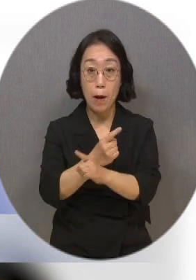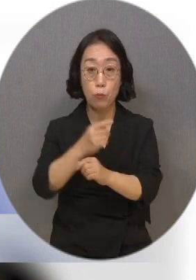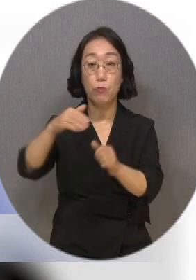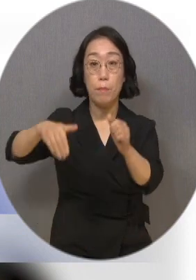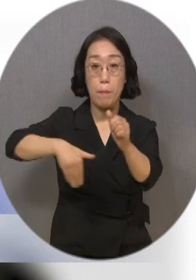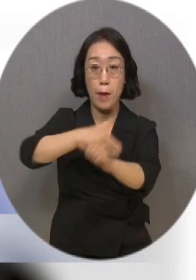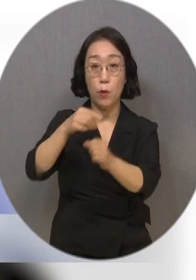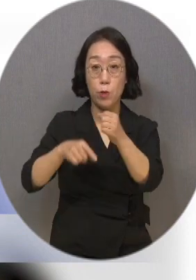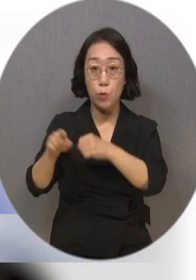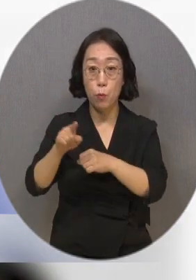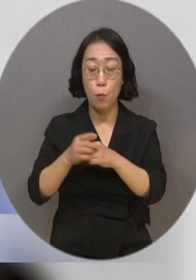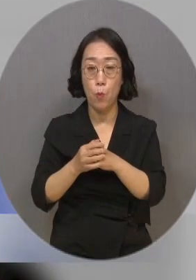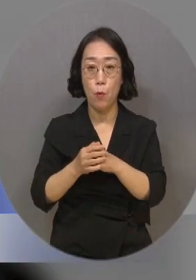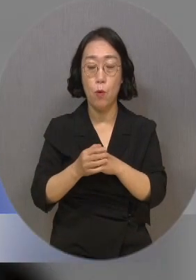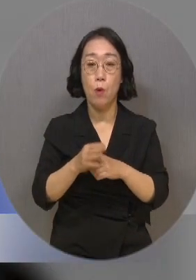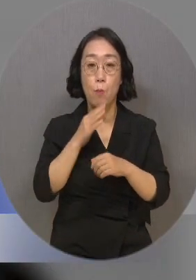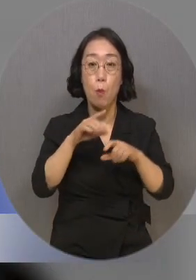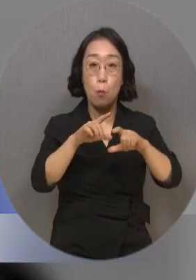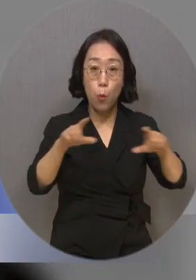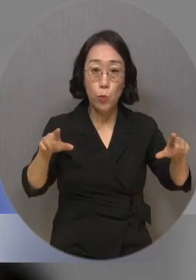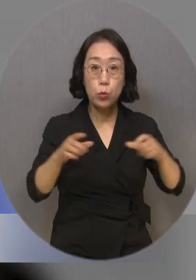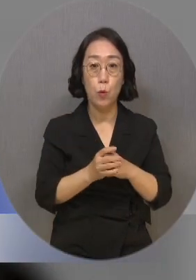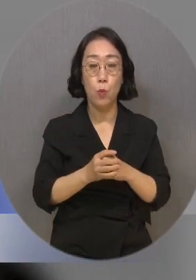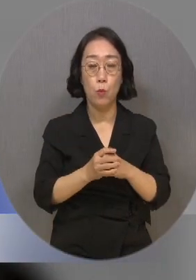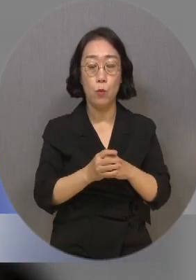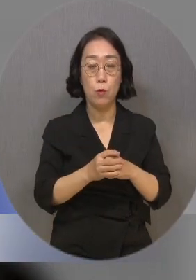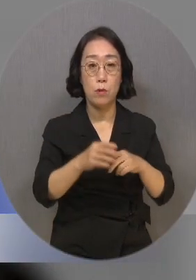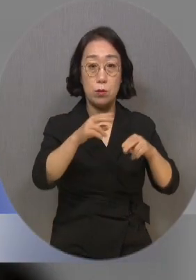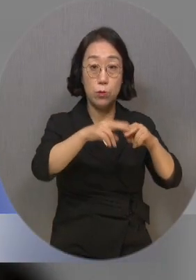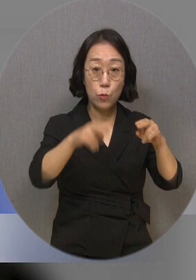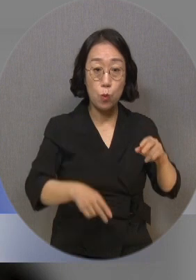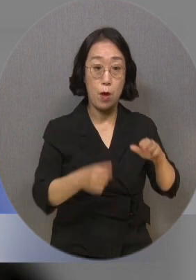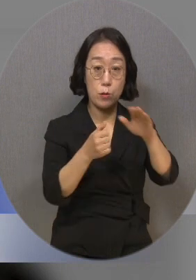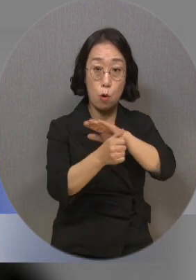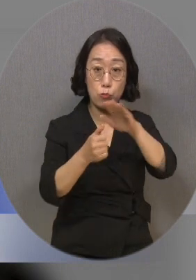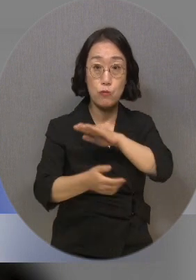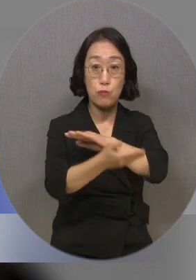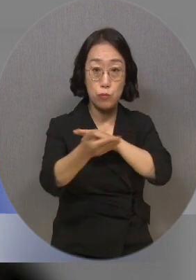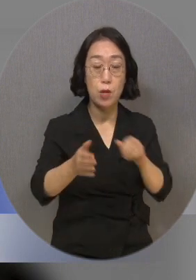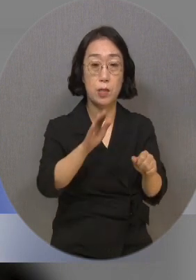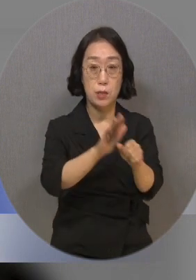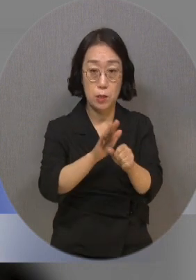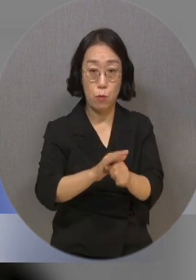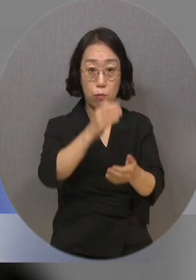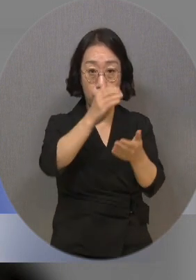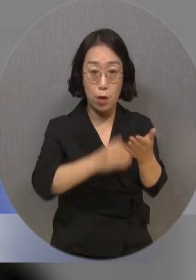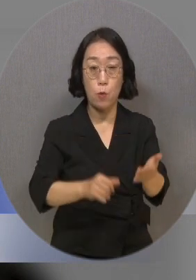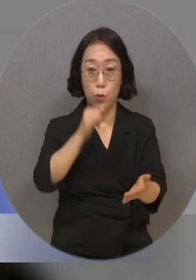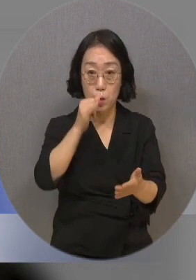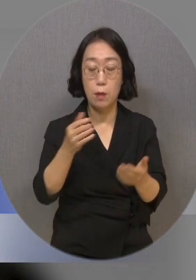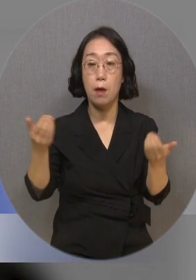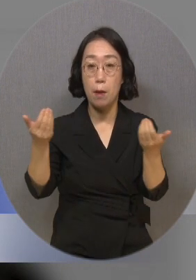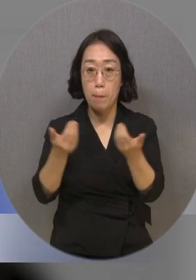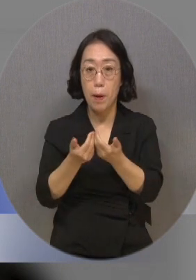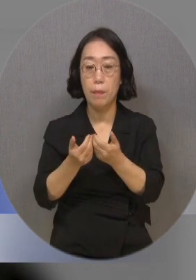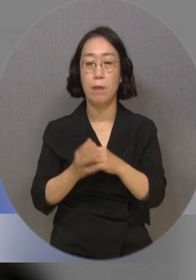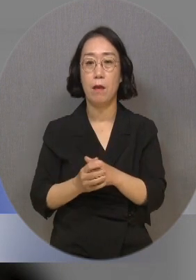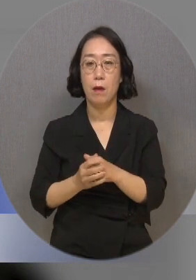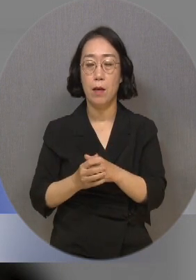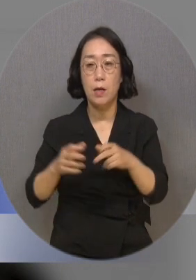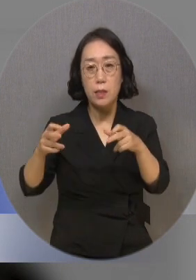배경에는 현행 대한체육회 규정에 국가대표 은퇴 선수에 관한 지원사업이 명시되어 있는 반면